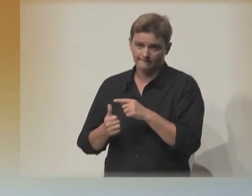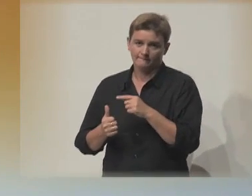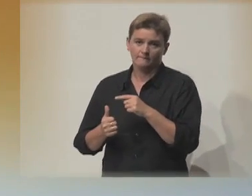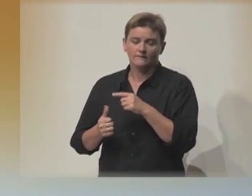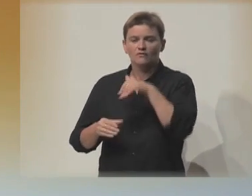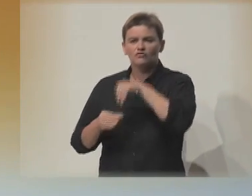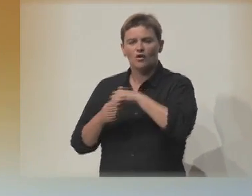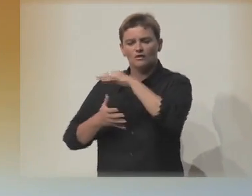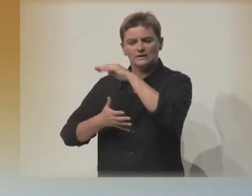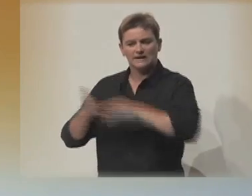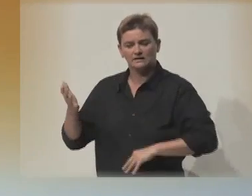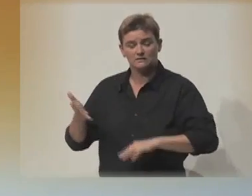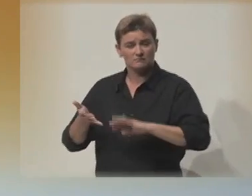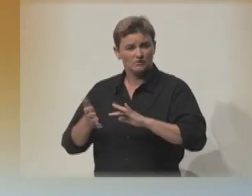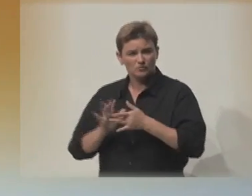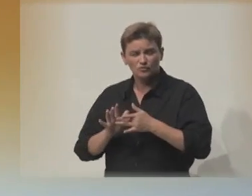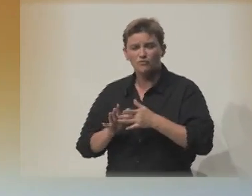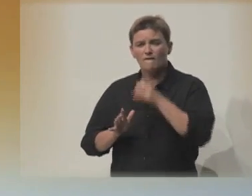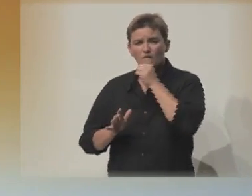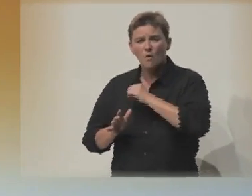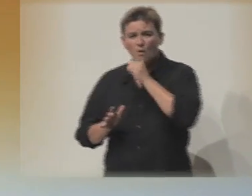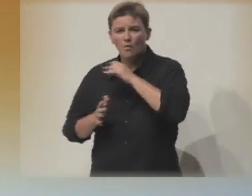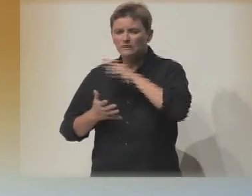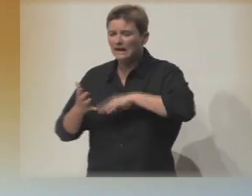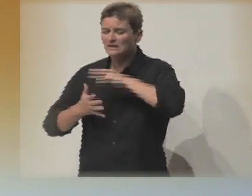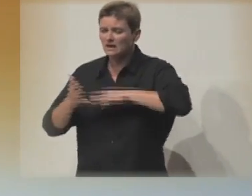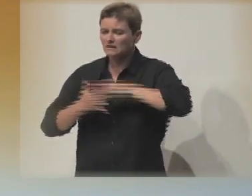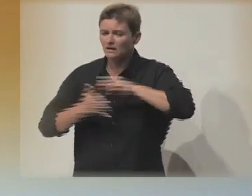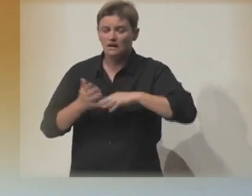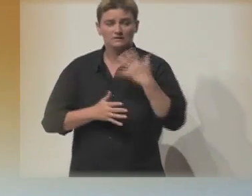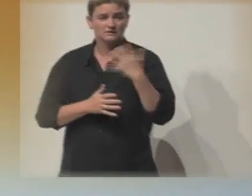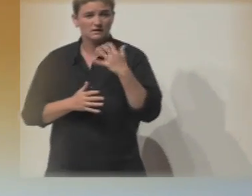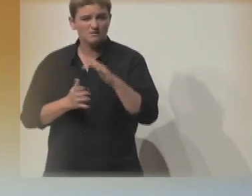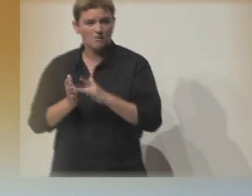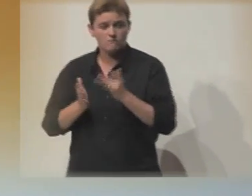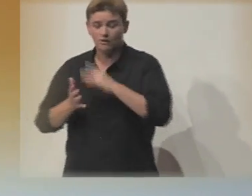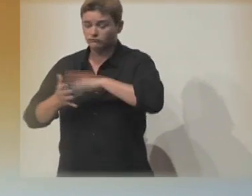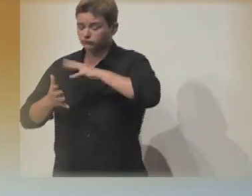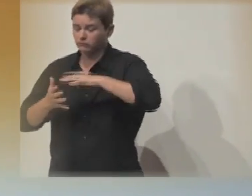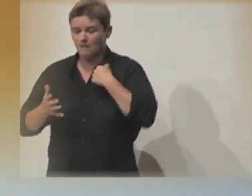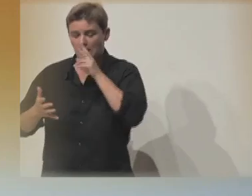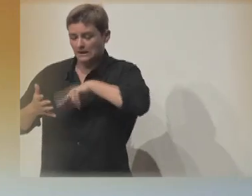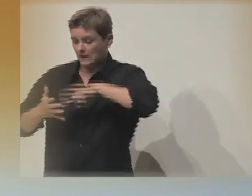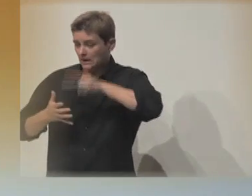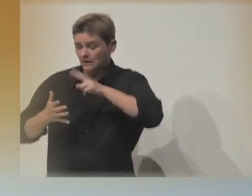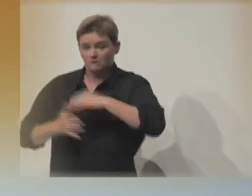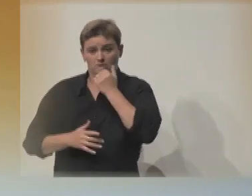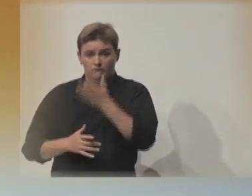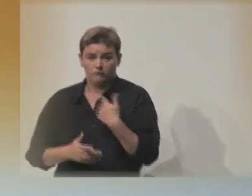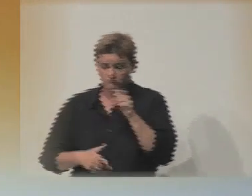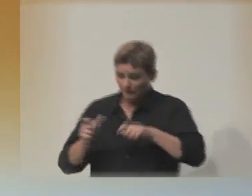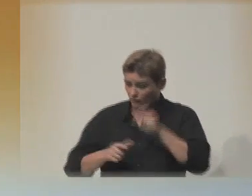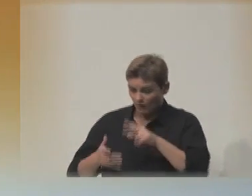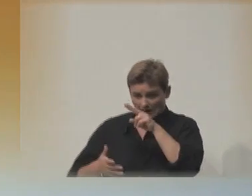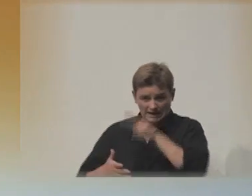texte tous les textes antérieurs, que ça faisait 500 pages, que c'était donc totalement illisible, que d'ailleurs personne